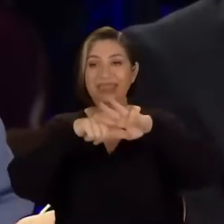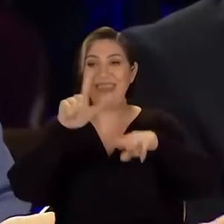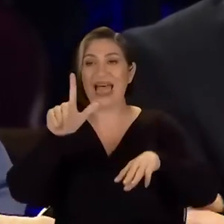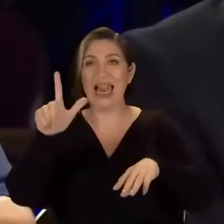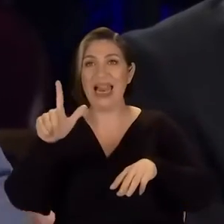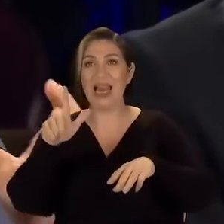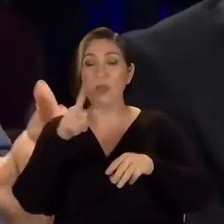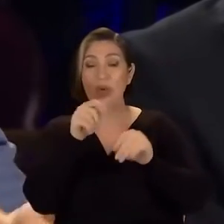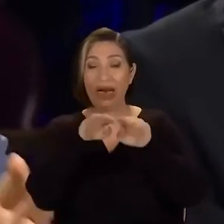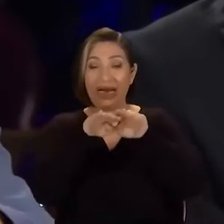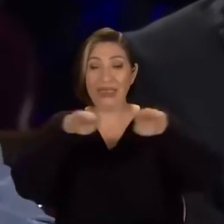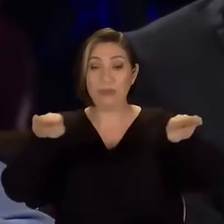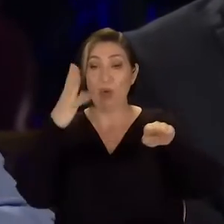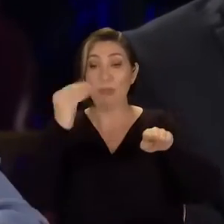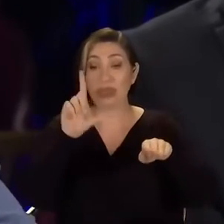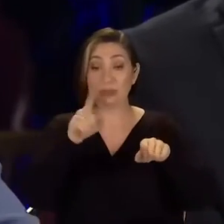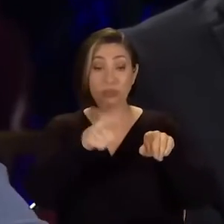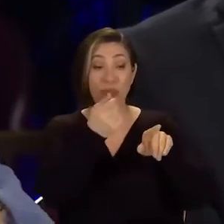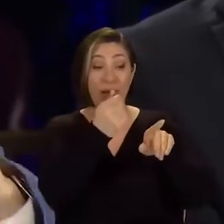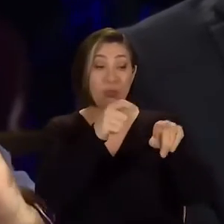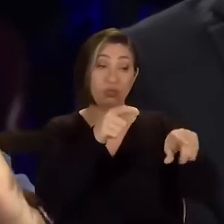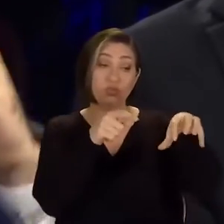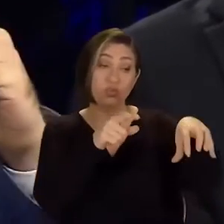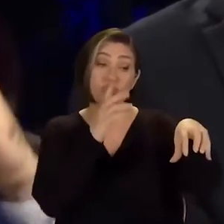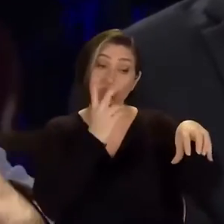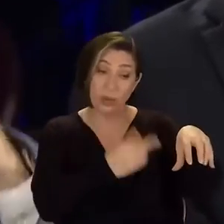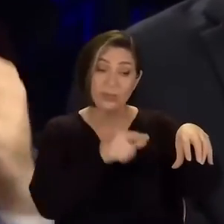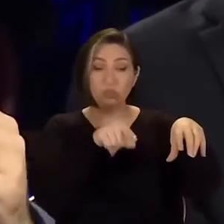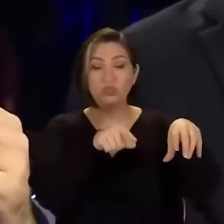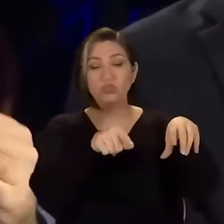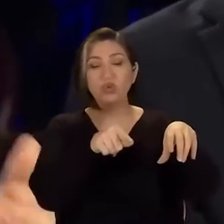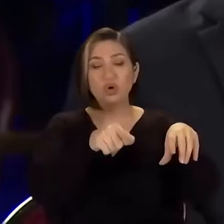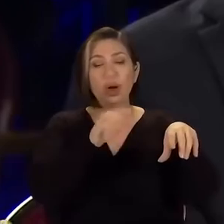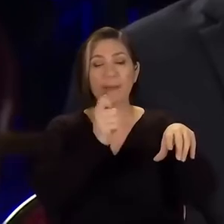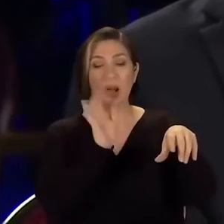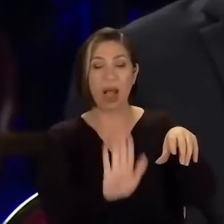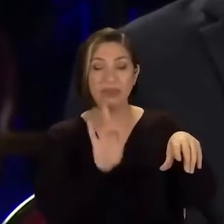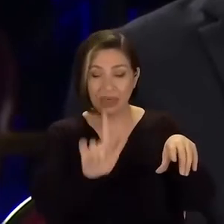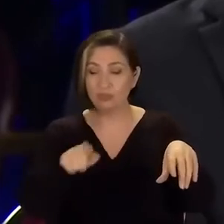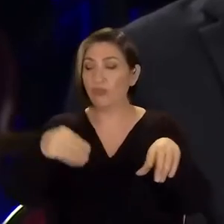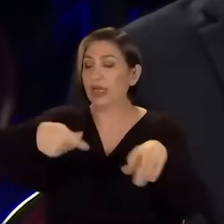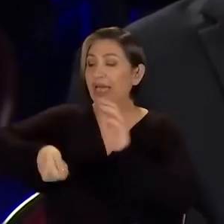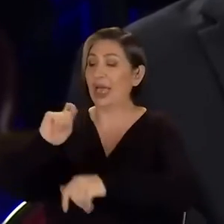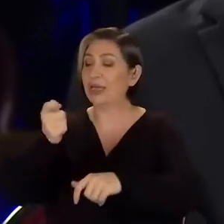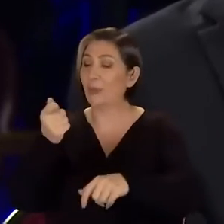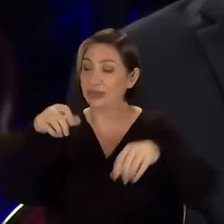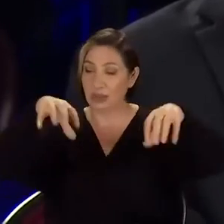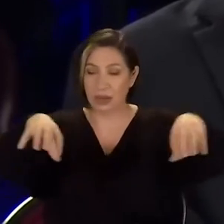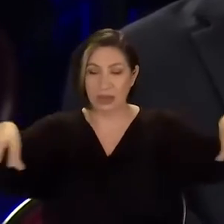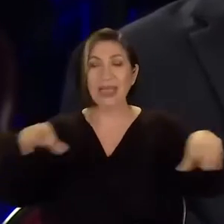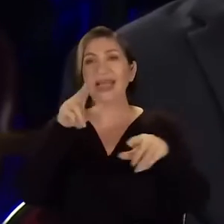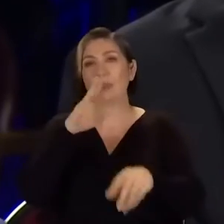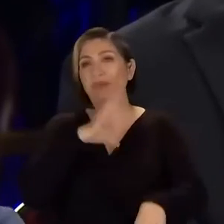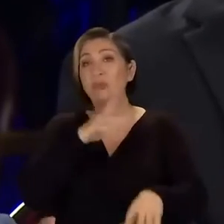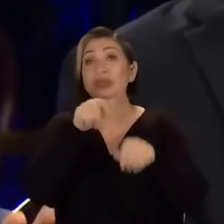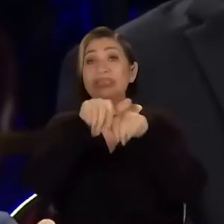kadar likit tutman lazım. Şu kadar varlığı şurada tutabilirsin gibi gibi regülasyonlar var. Bu zaten 1, 2, 3 diye gitti.